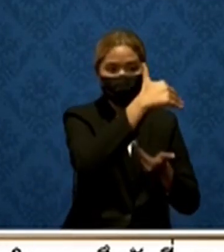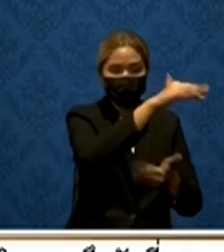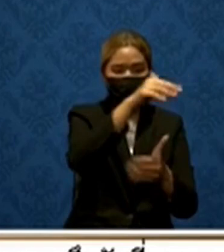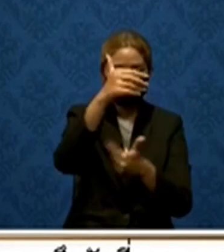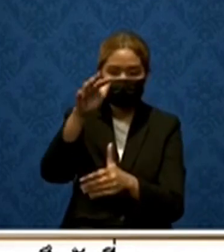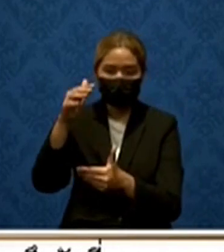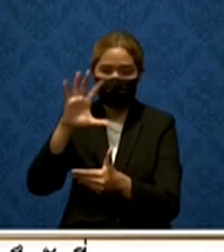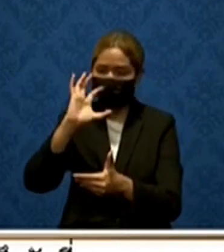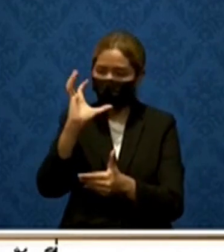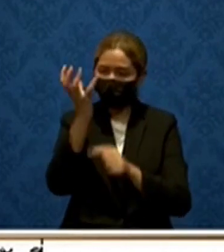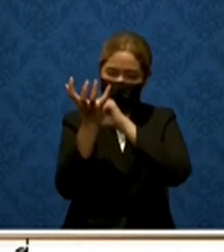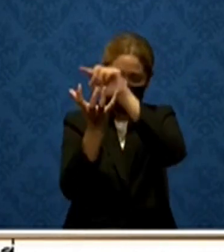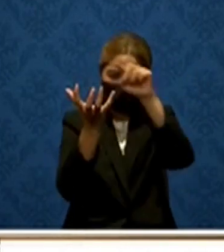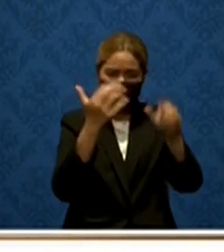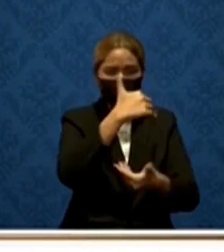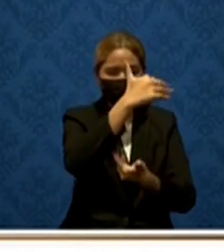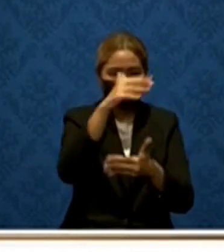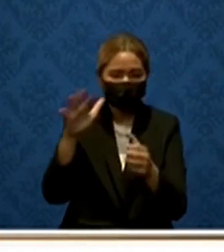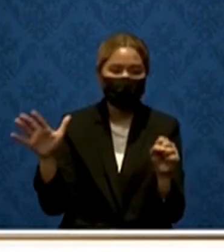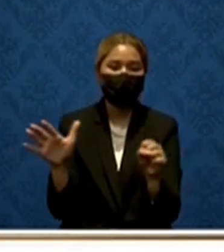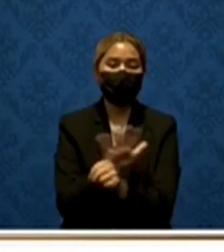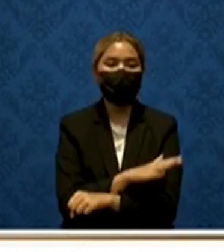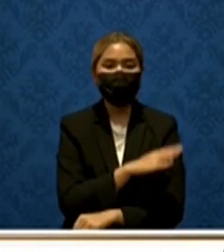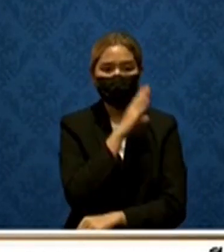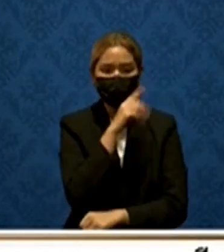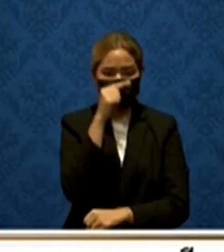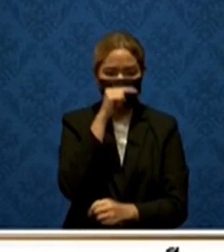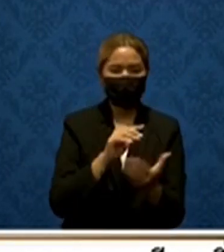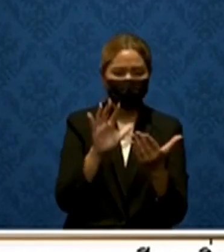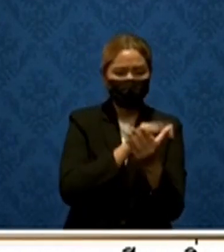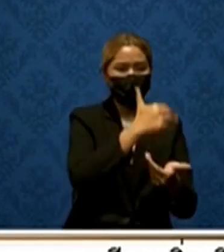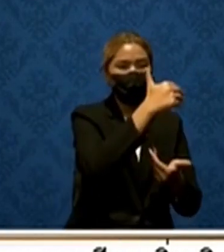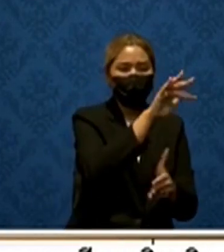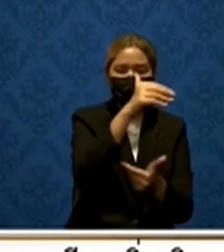กเรากต้องดูตัวเราเองด้วยว่าถ้าเราส่งออกเพลิน